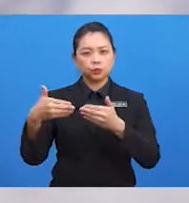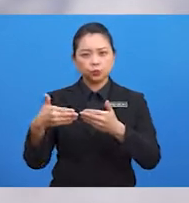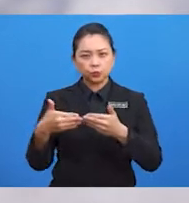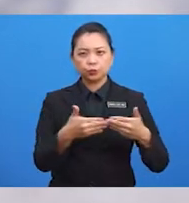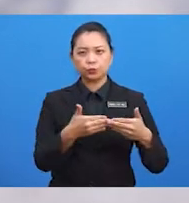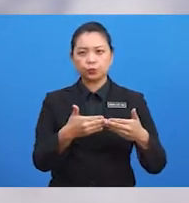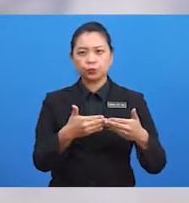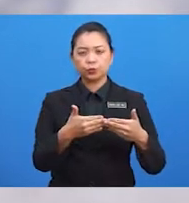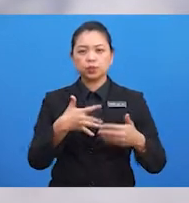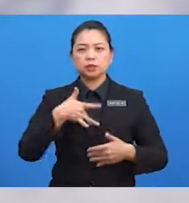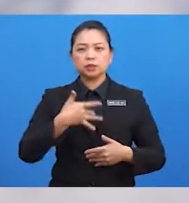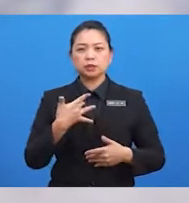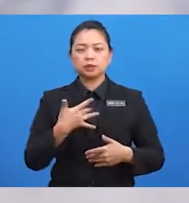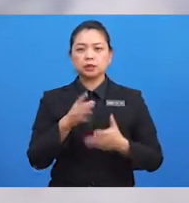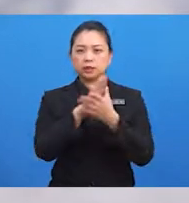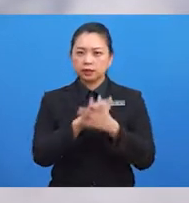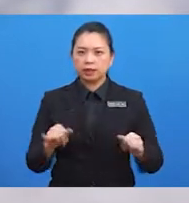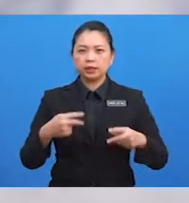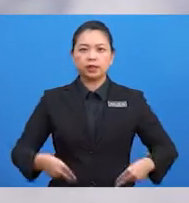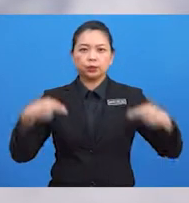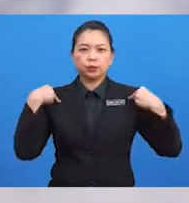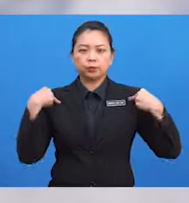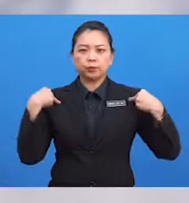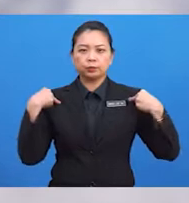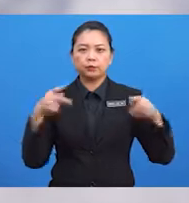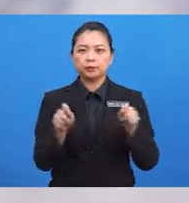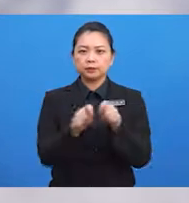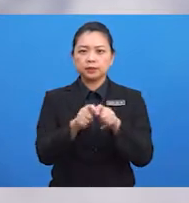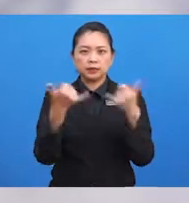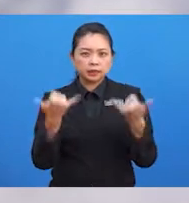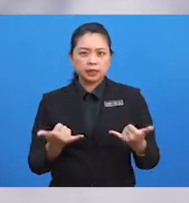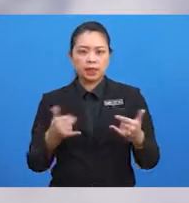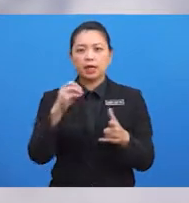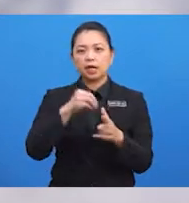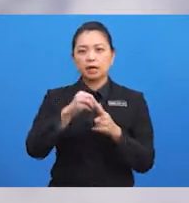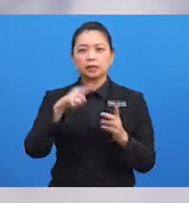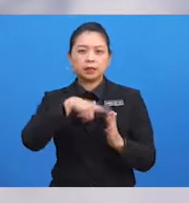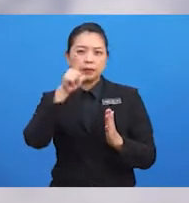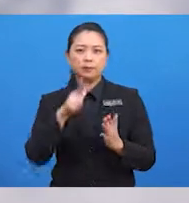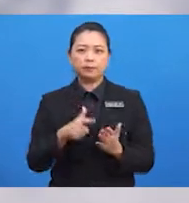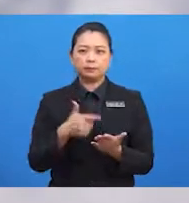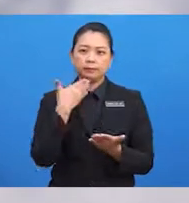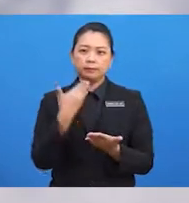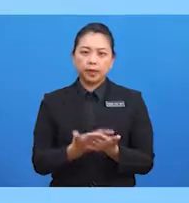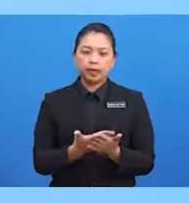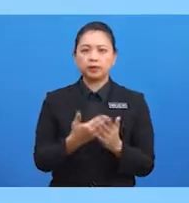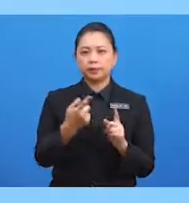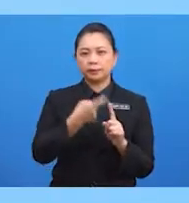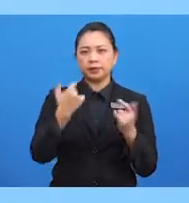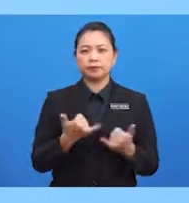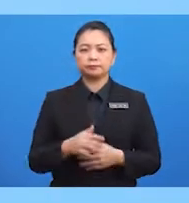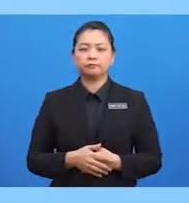menikmati kesejahteraan hidup seperti sekarang atau lebih baik daripada sekarang.